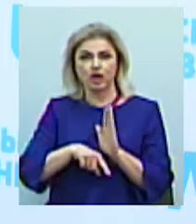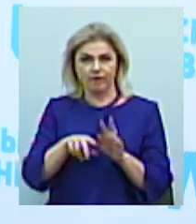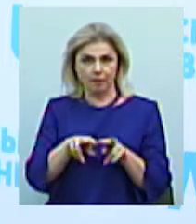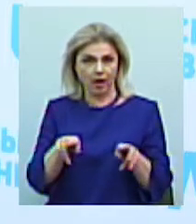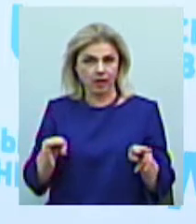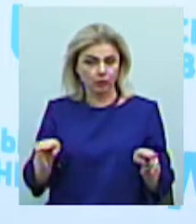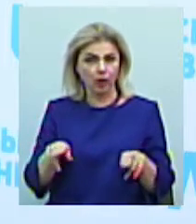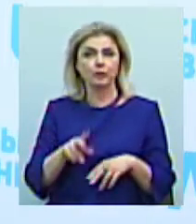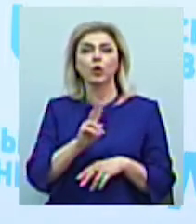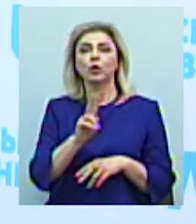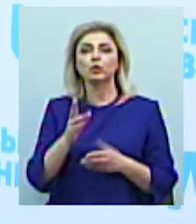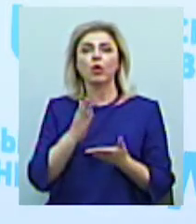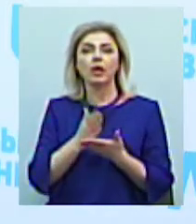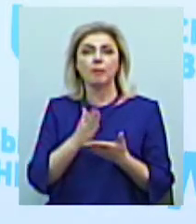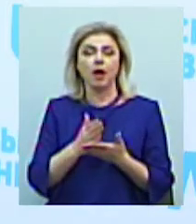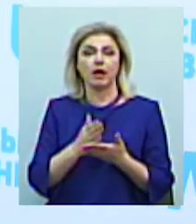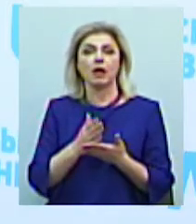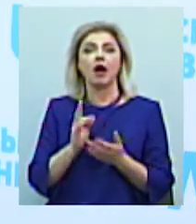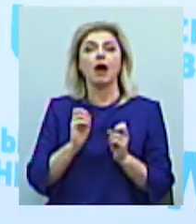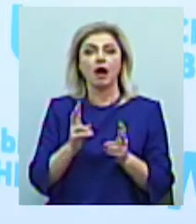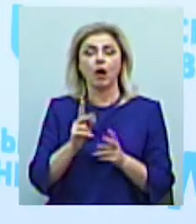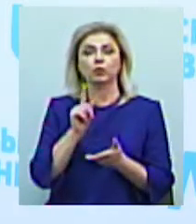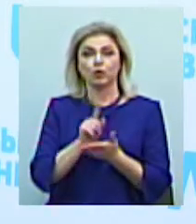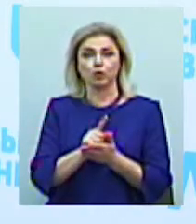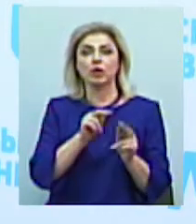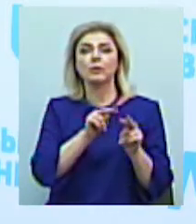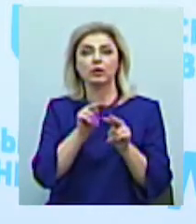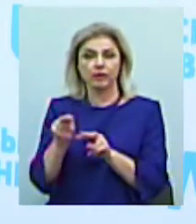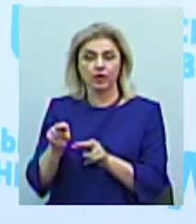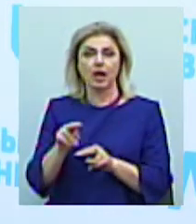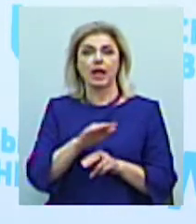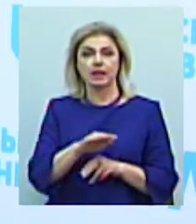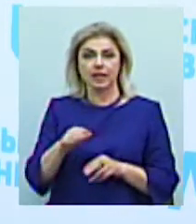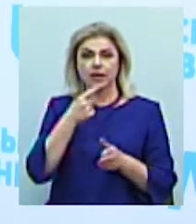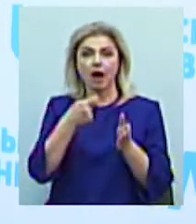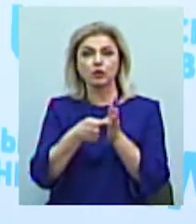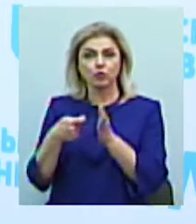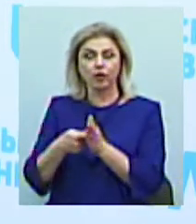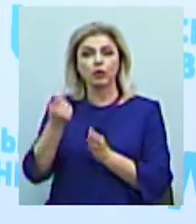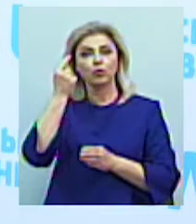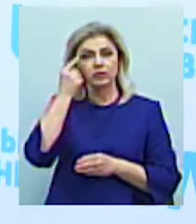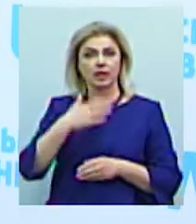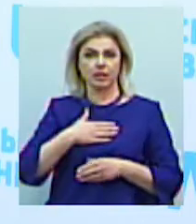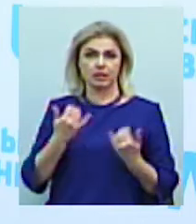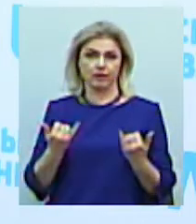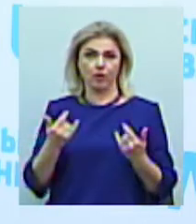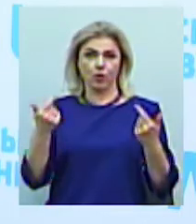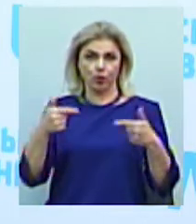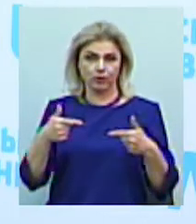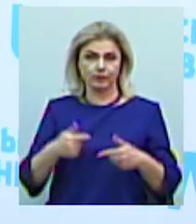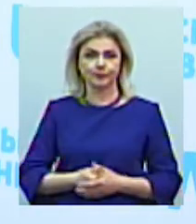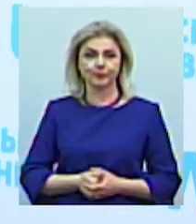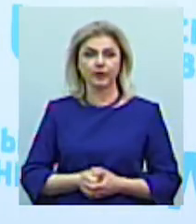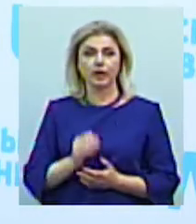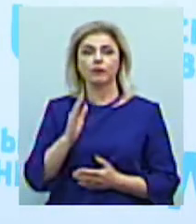аналогами. Хто має і яким чином має контролювати якість продуктів дитячого харчування, дізнаємось у нашого сьогоднішнього спікера.